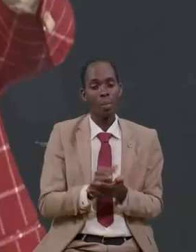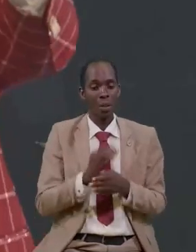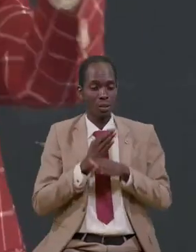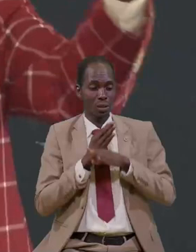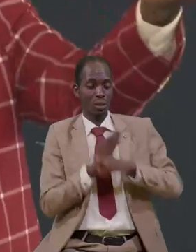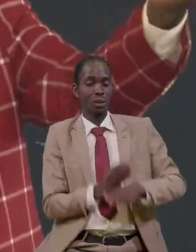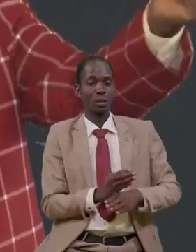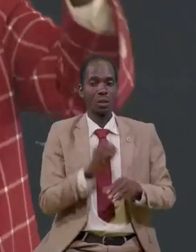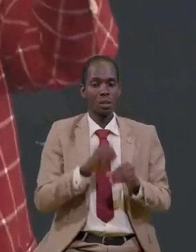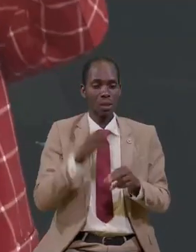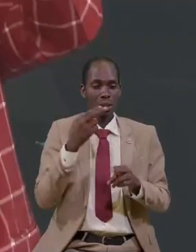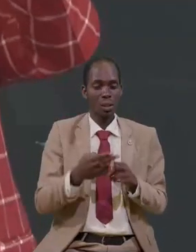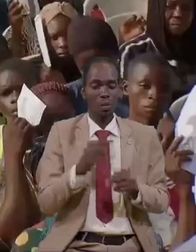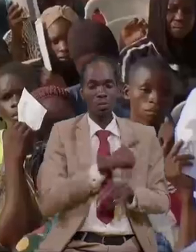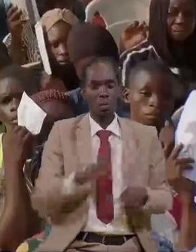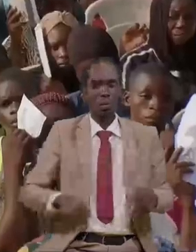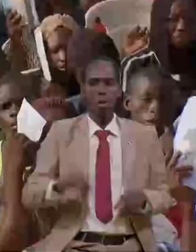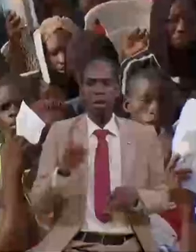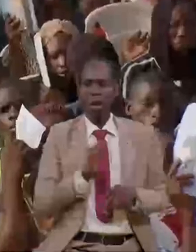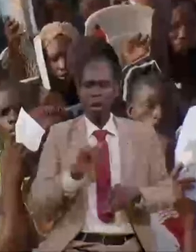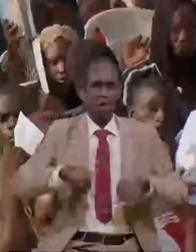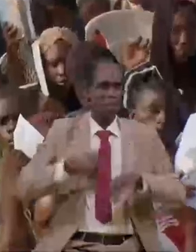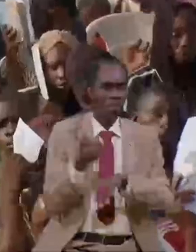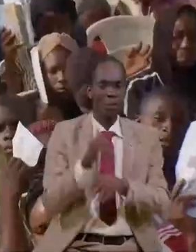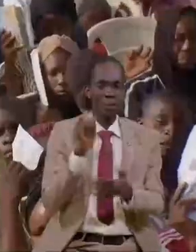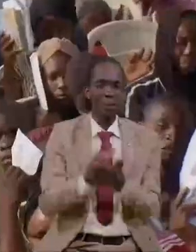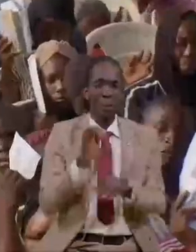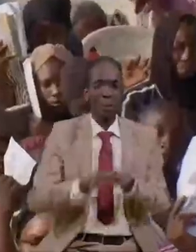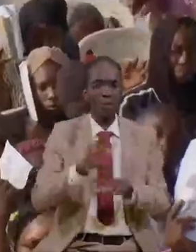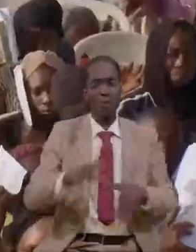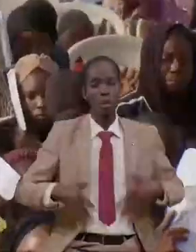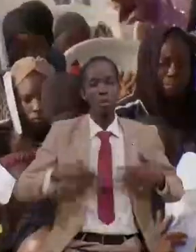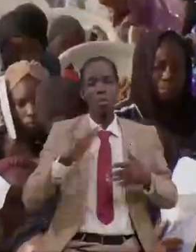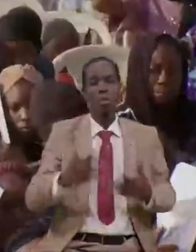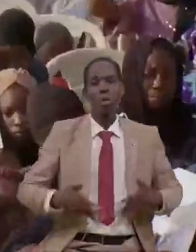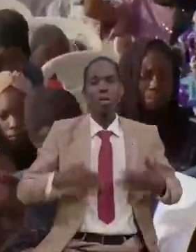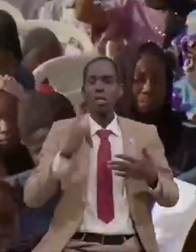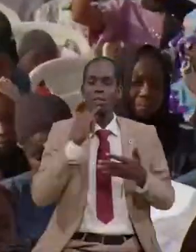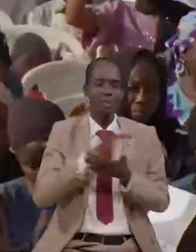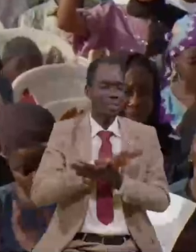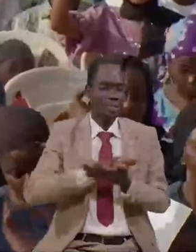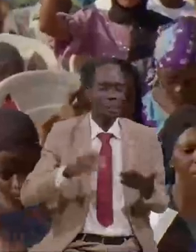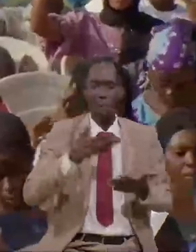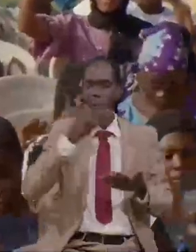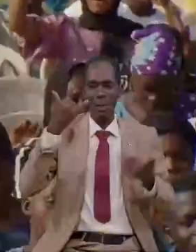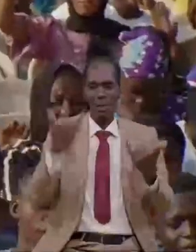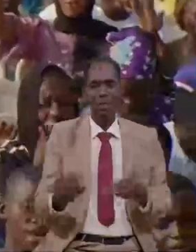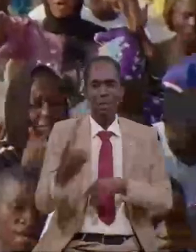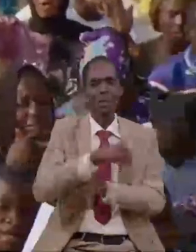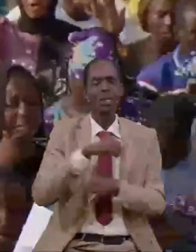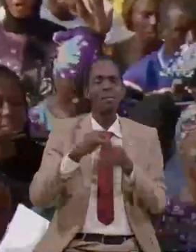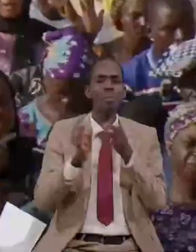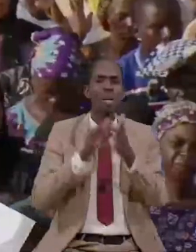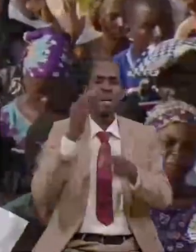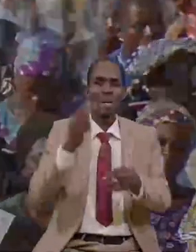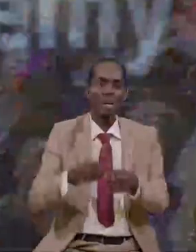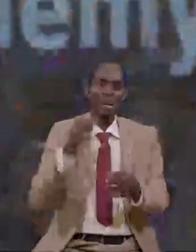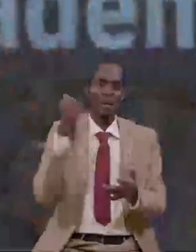au nom du Seigneur, je confirme ça sur toi. Ta vie est meilleure aujourd'hui au nom de